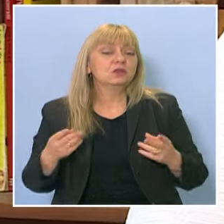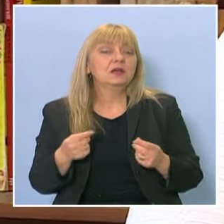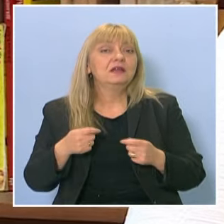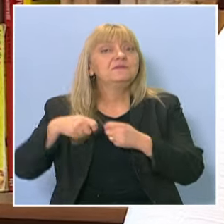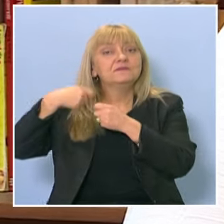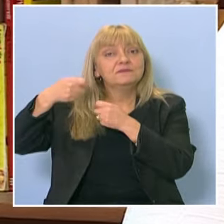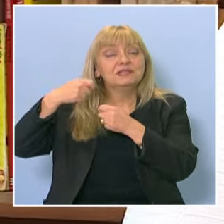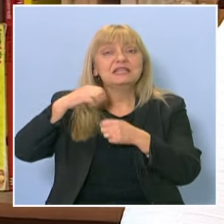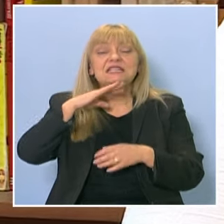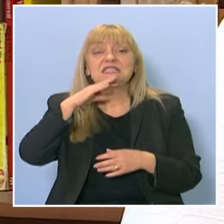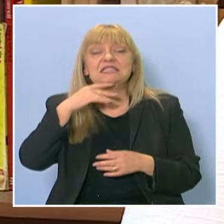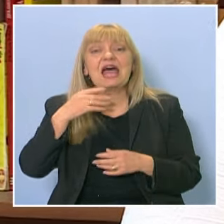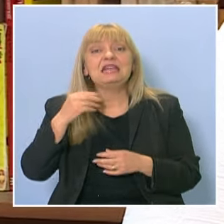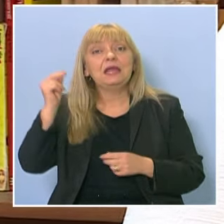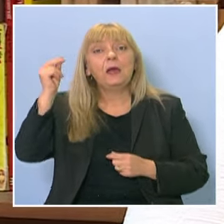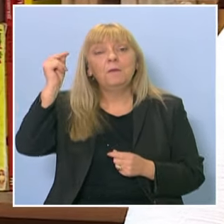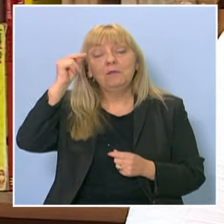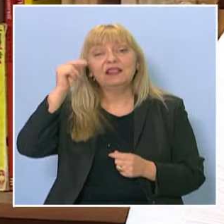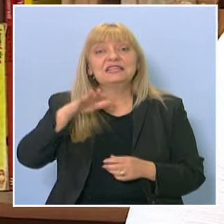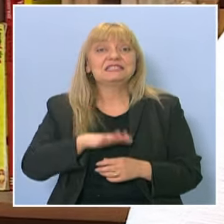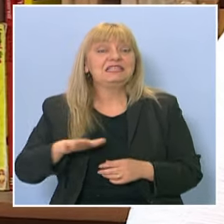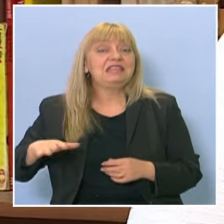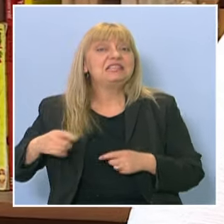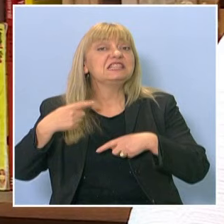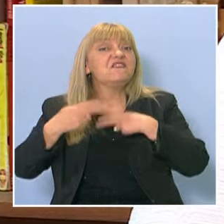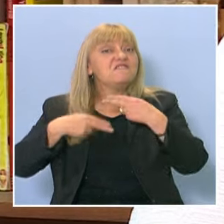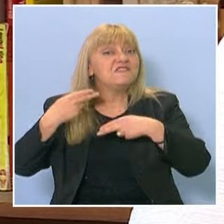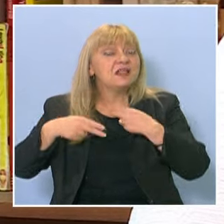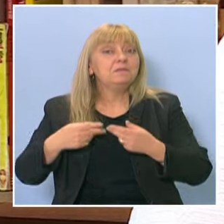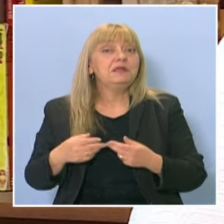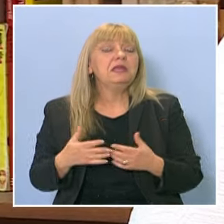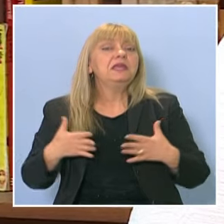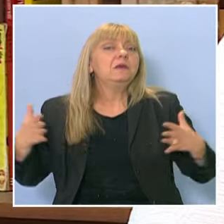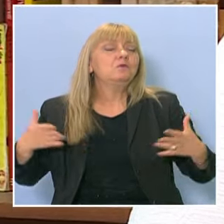прожектирам стари български детски филми. Се оказа, че им е безкрайно интересно.